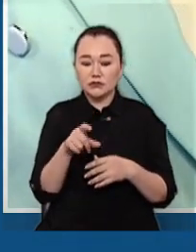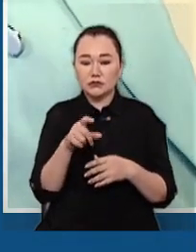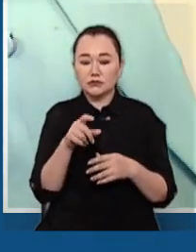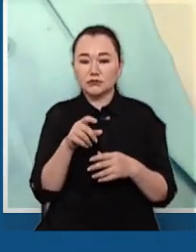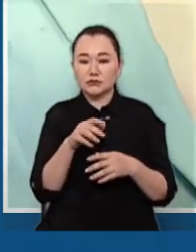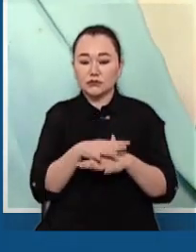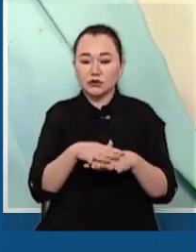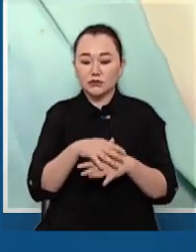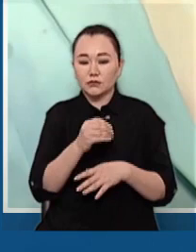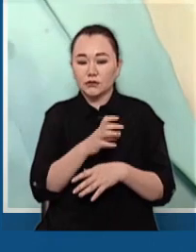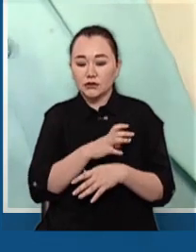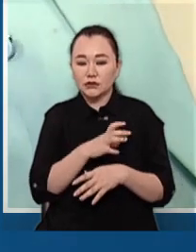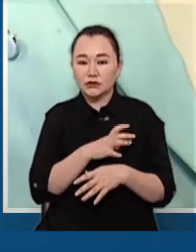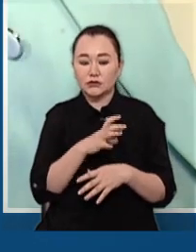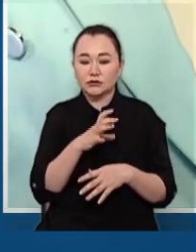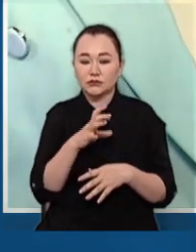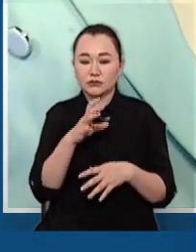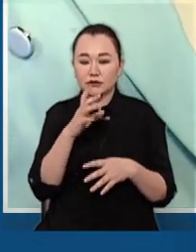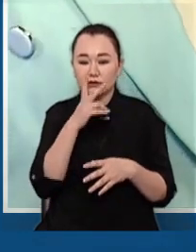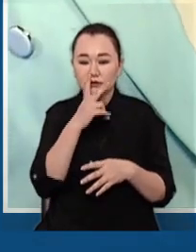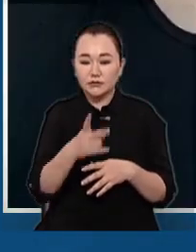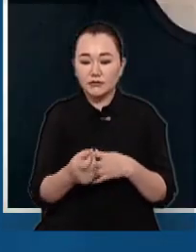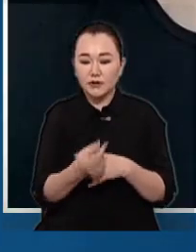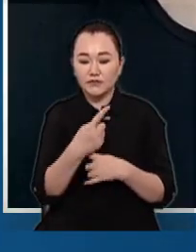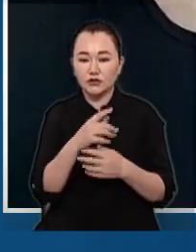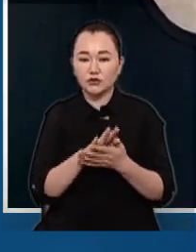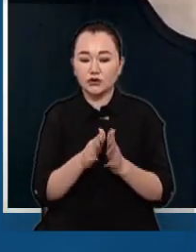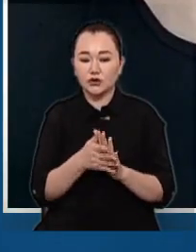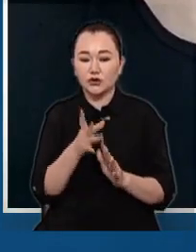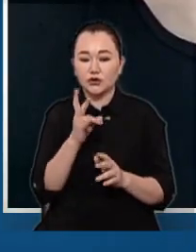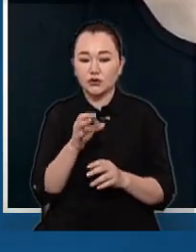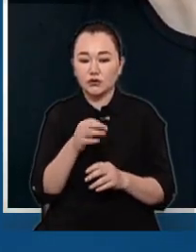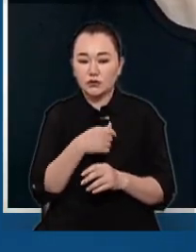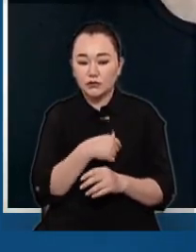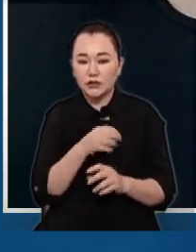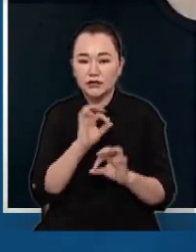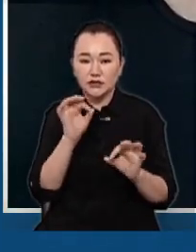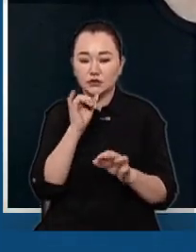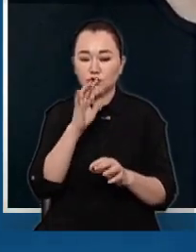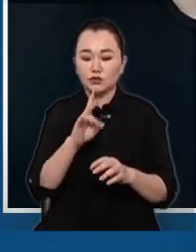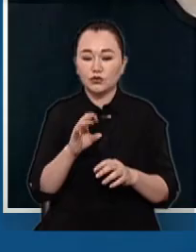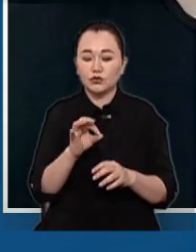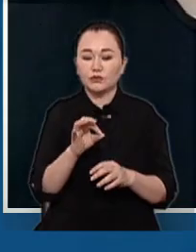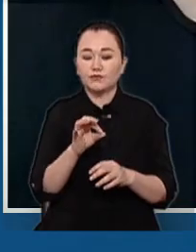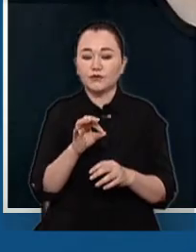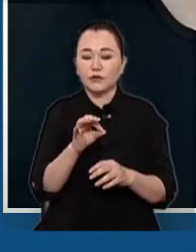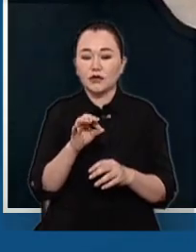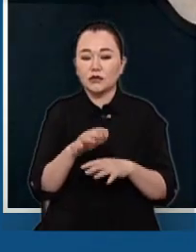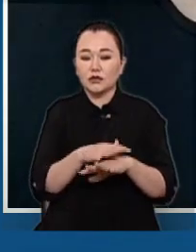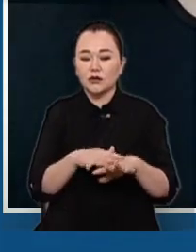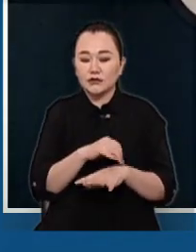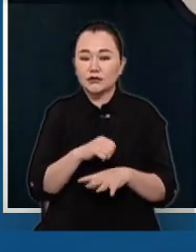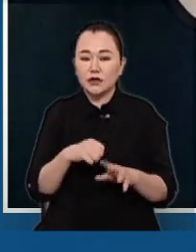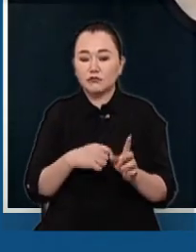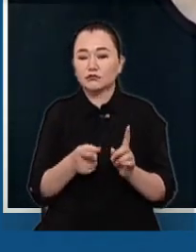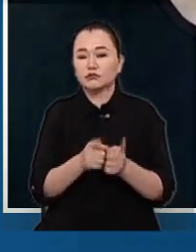ақшаға деген, байлыққа деген көзқарасынан туындайтын жағдай. Оны бірақ күнде енгізе алмаймыз. Бірақ десек те, қоғам өз зөреттеп